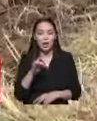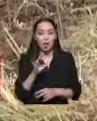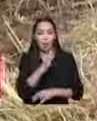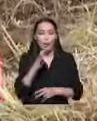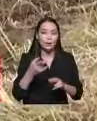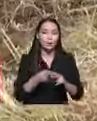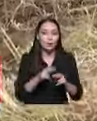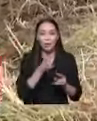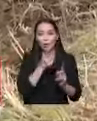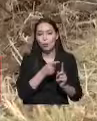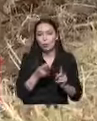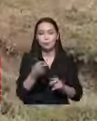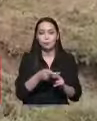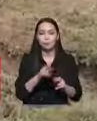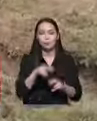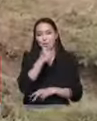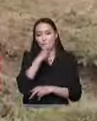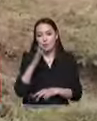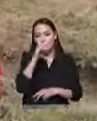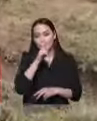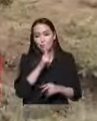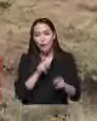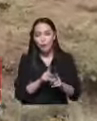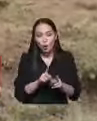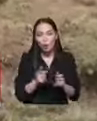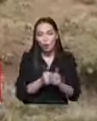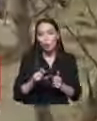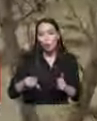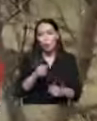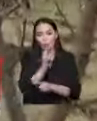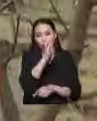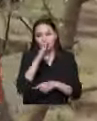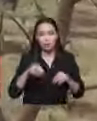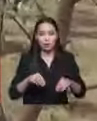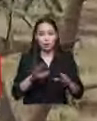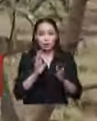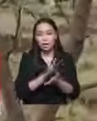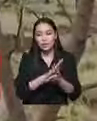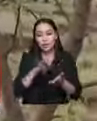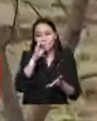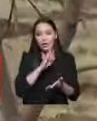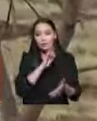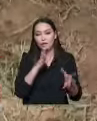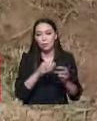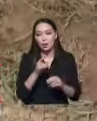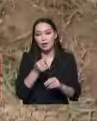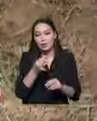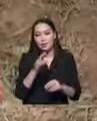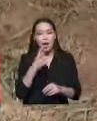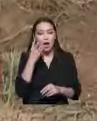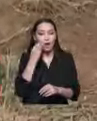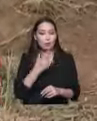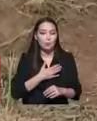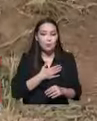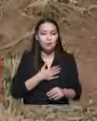бір уақытта Ала саябағы мен Боралдай өзенінің маңына да көшеттер егілді. Жалпы Таза Қазақстан республикалық акциясы мен Алматы біздің